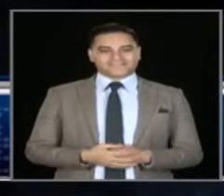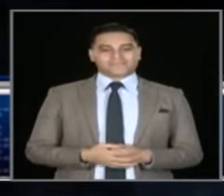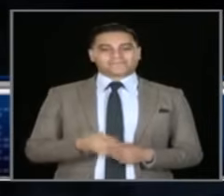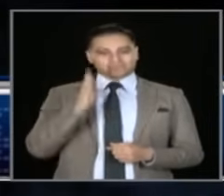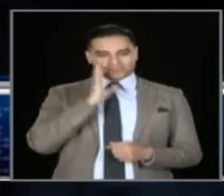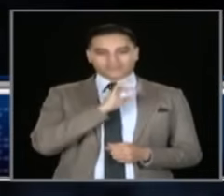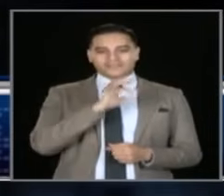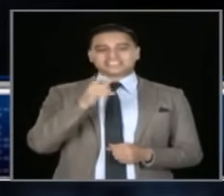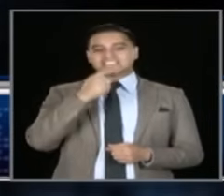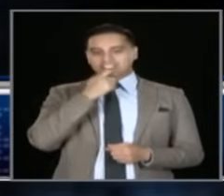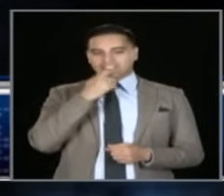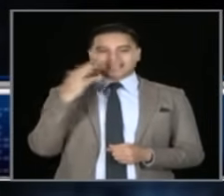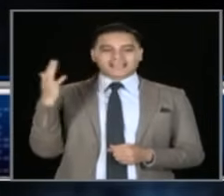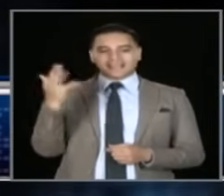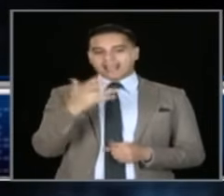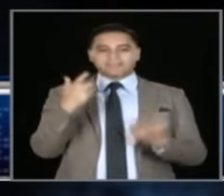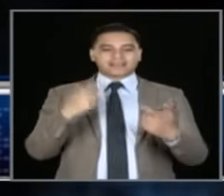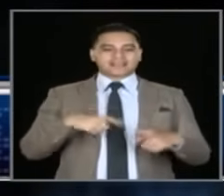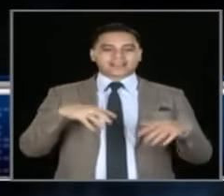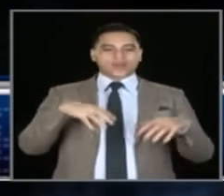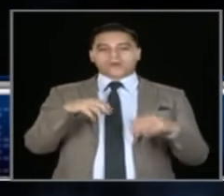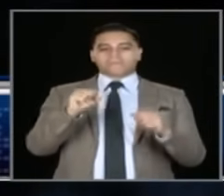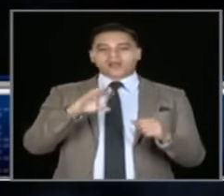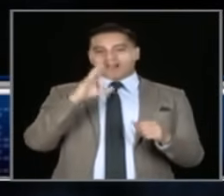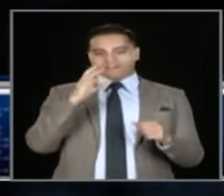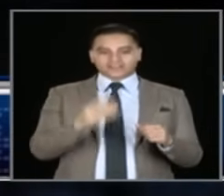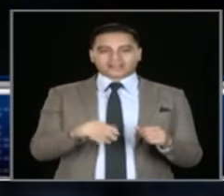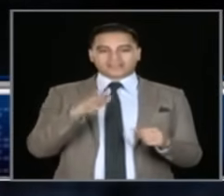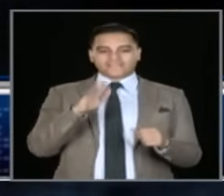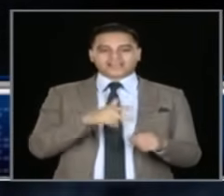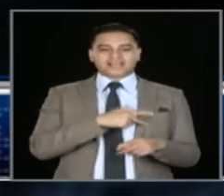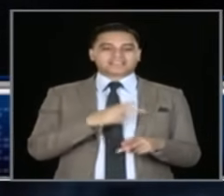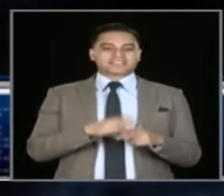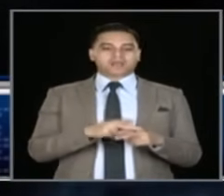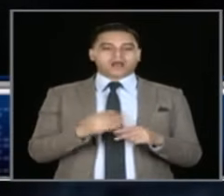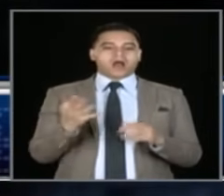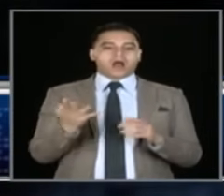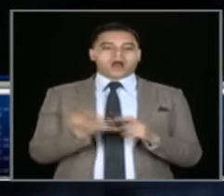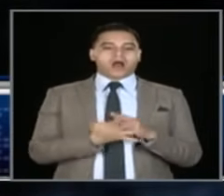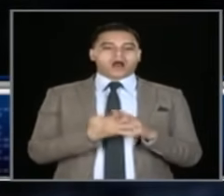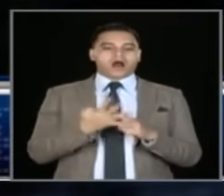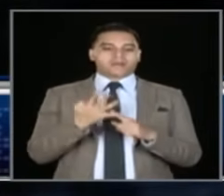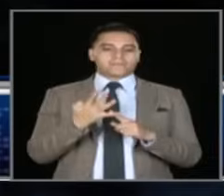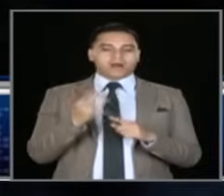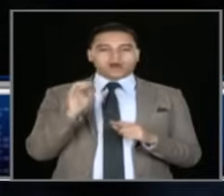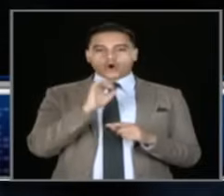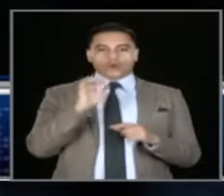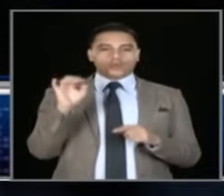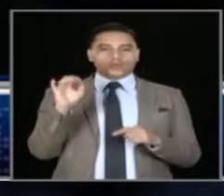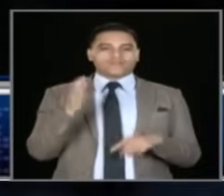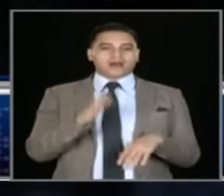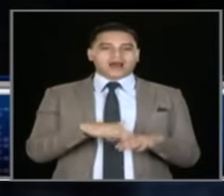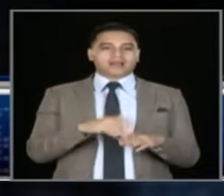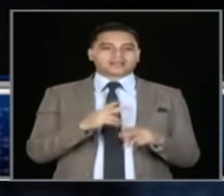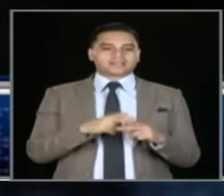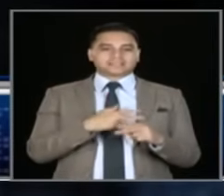وفقاً للأبجدية الإنجليزية، كم عدد الدول الإفريقية التي يتكون اسمها من 4 حروف